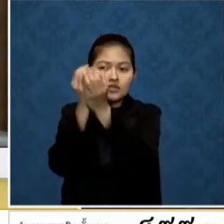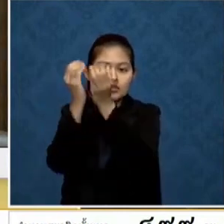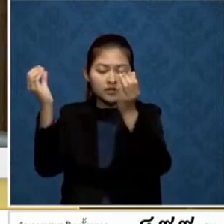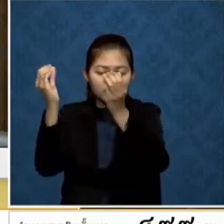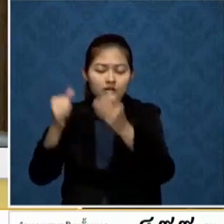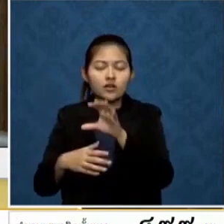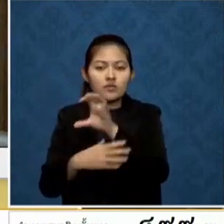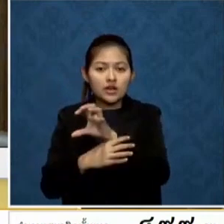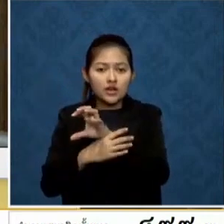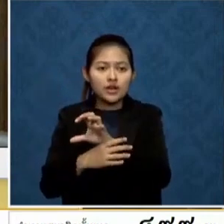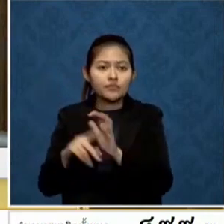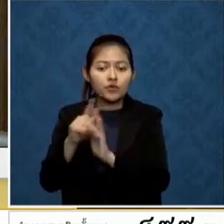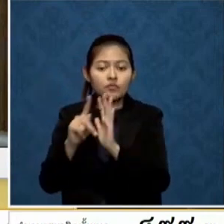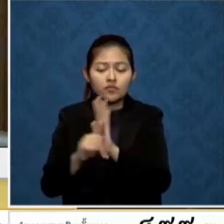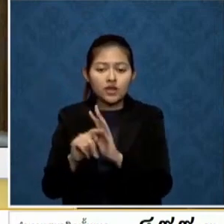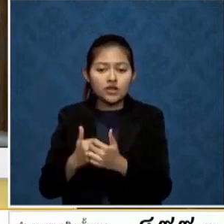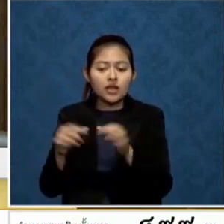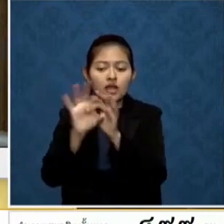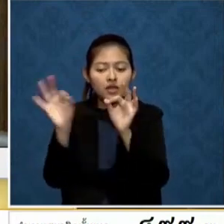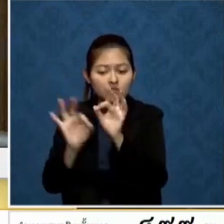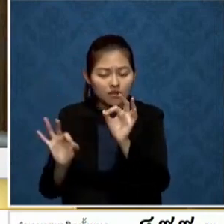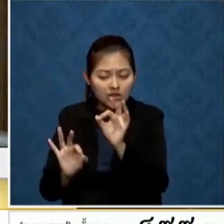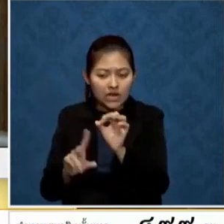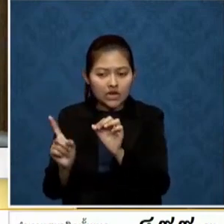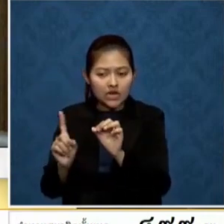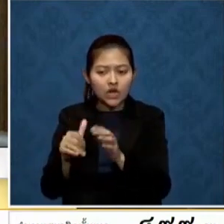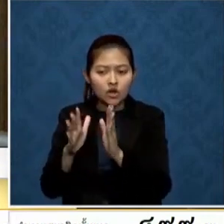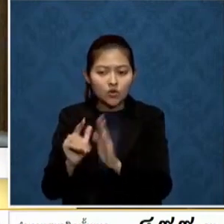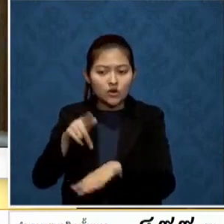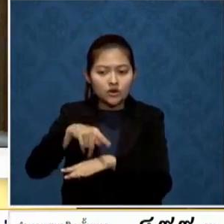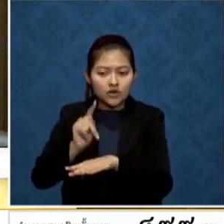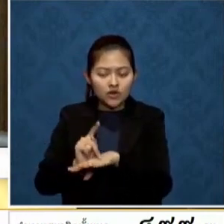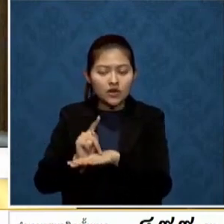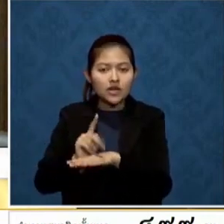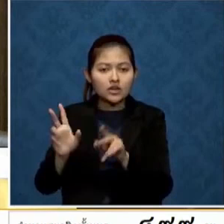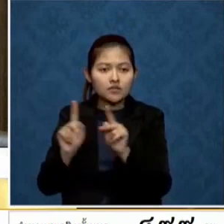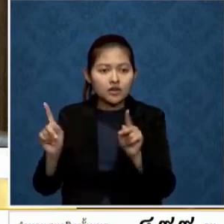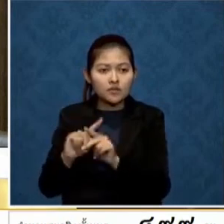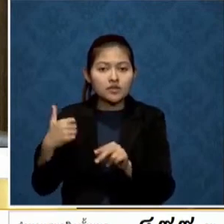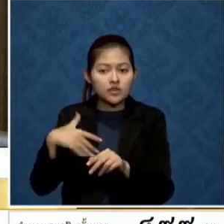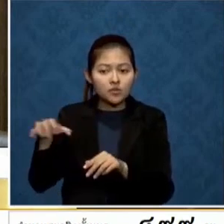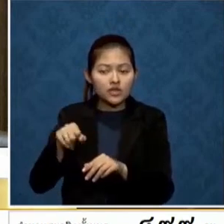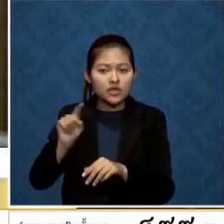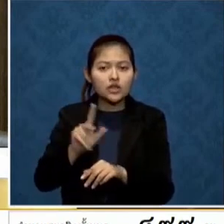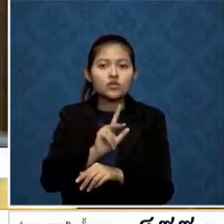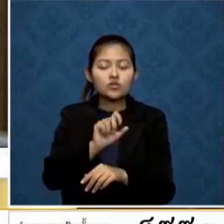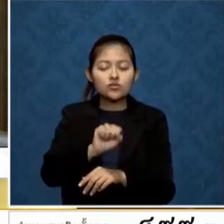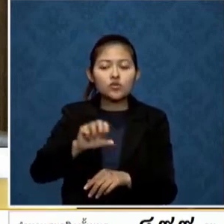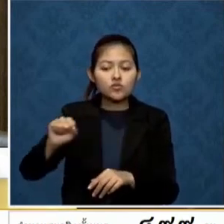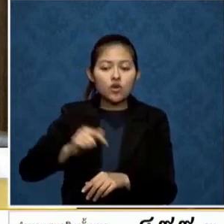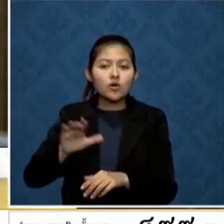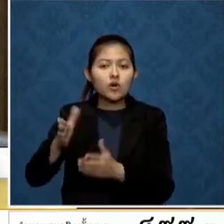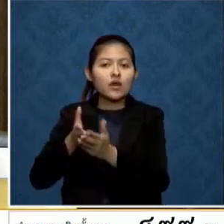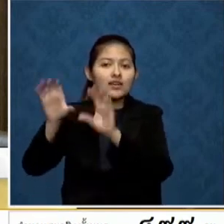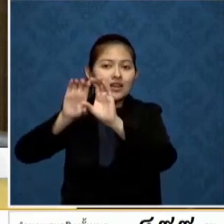ข้อบังคับณปัจจุบันนะครับได้เขียนไว้ในลักษณะที่ต้องการจะให้คนที่ดำรงตำแหน่งประธานสภานั้นเนี่ยเป็นส.สที่มาจากพรรคในซีกรัฐบาล